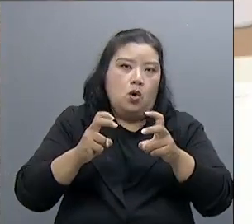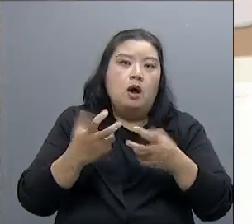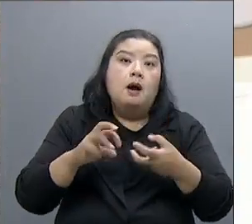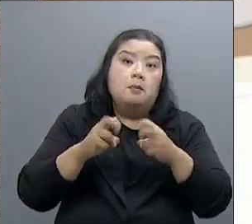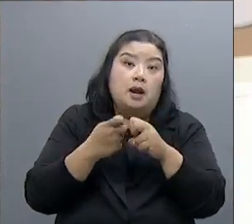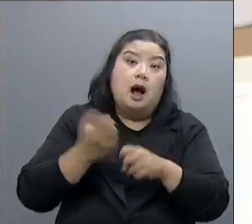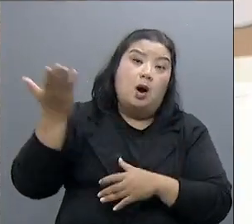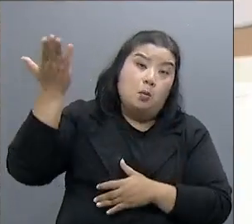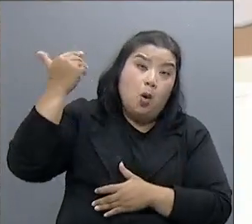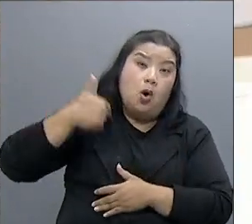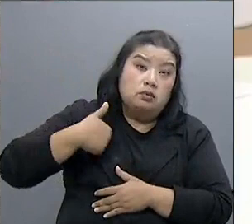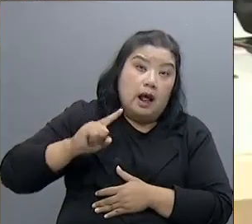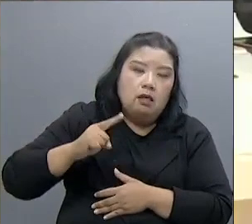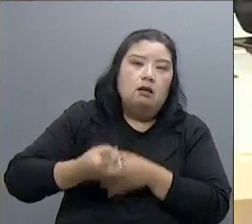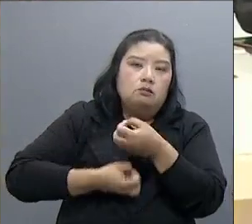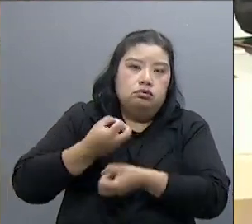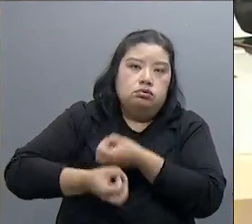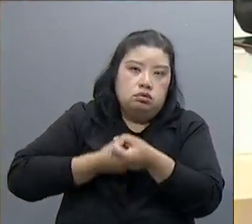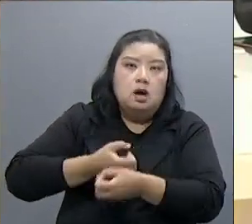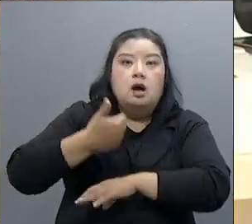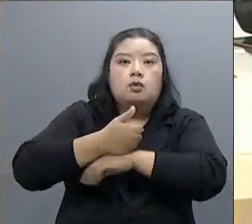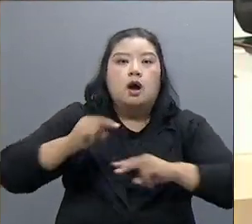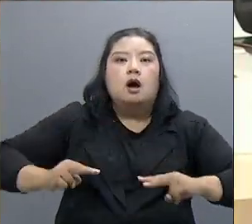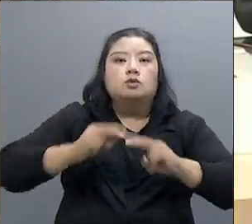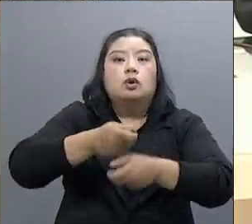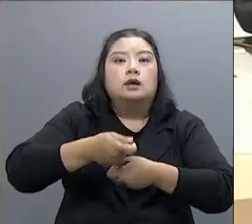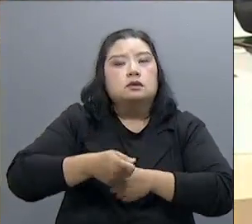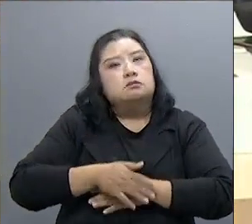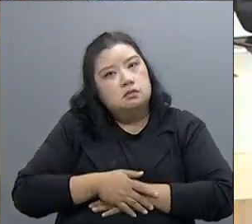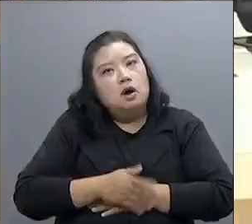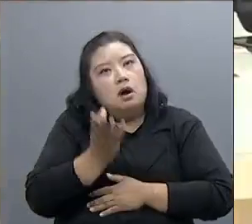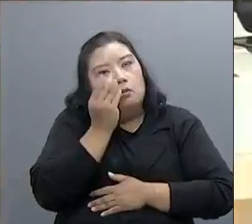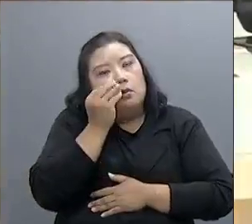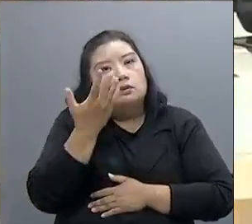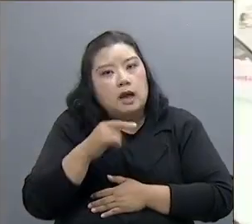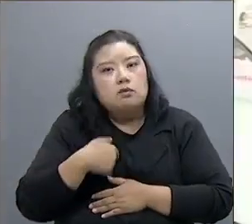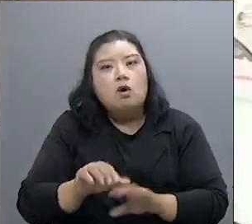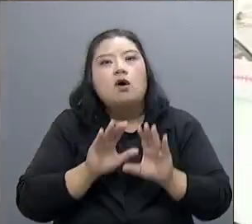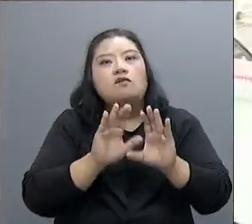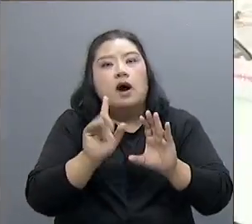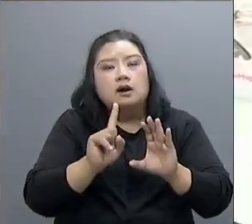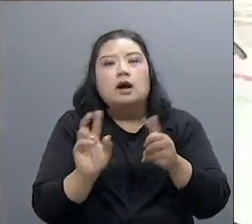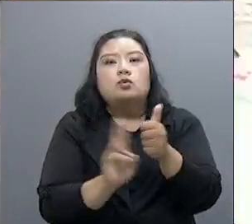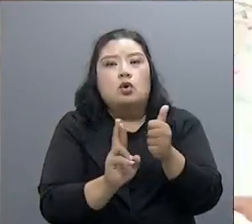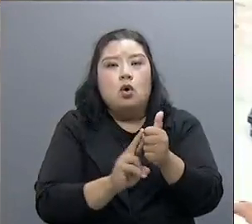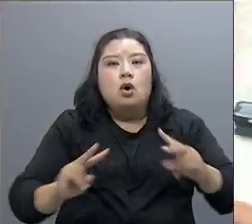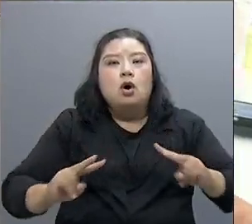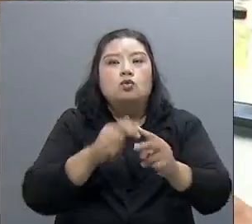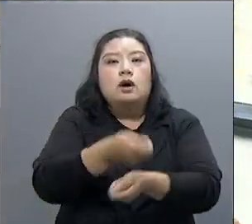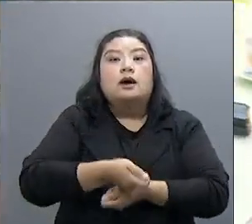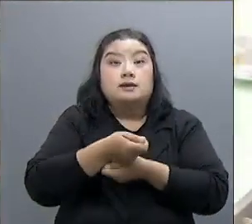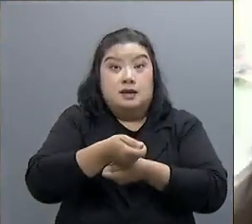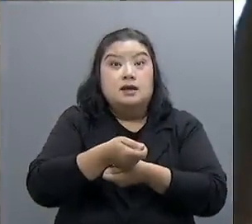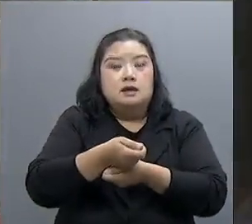ได้เผชิญมาในอดีตนะครับซึ่งรัฐมนตรีว่าการกระทรวงเกษตรก็ได้รับฟังความคิดเห็นและได้มอบหมายให้รัฐมนตรีช่วยว่าการกระทรวงเกษตรและสหกรณ์น